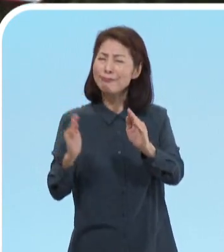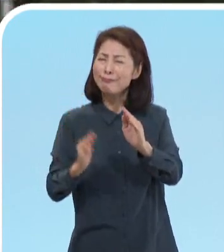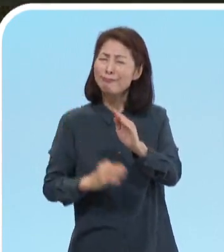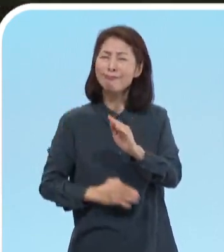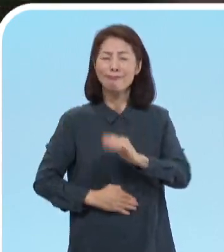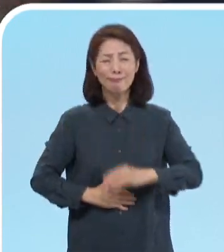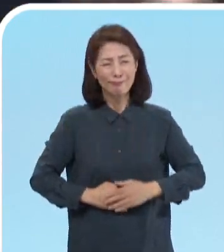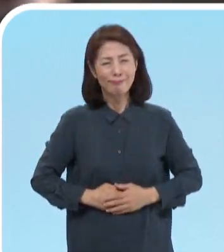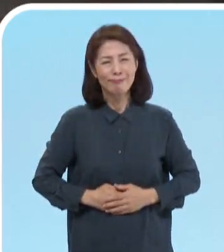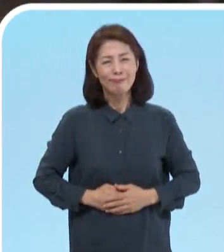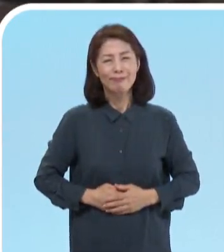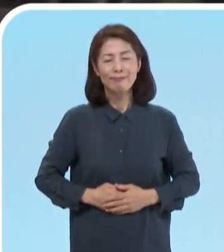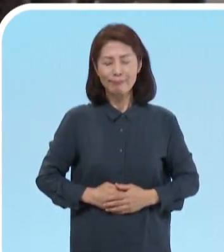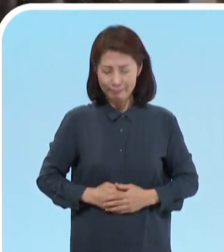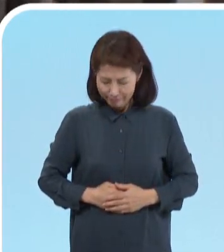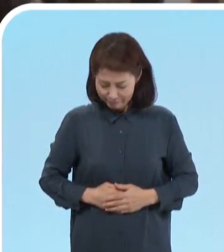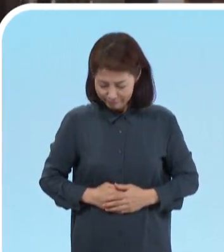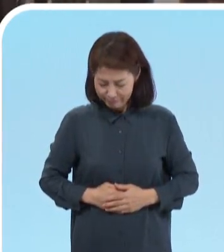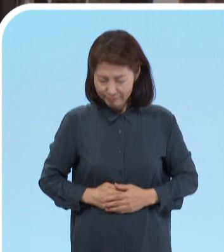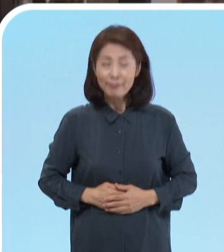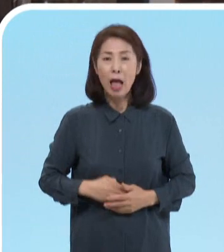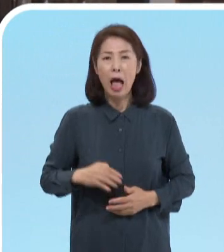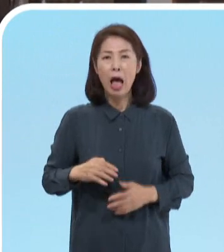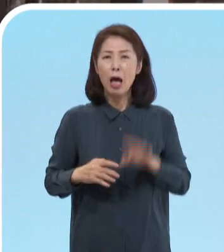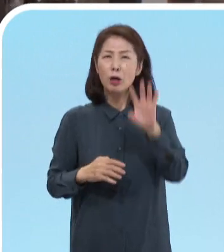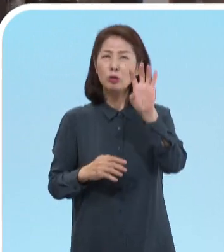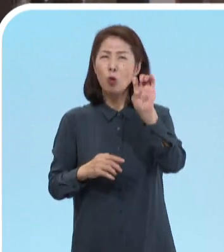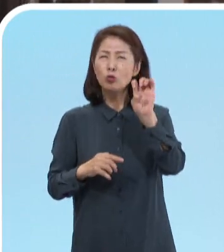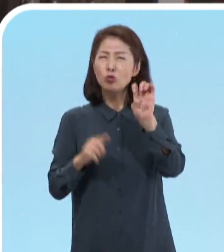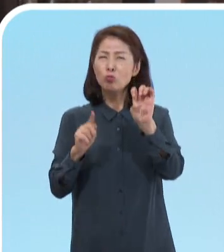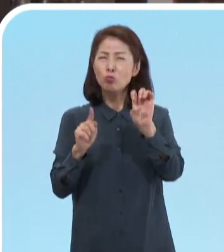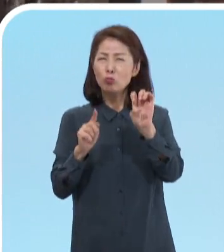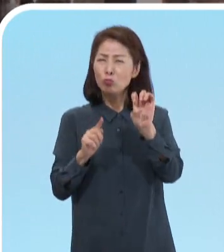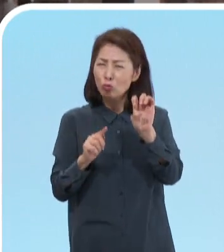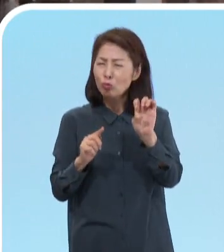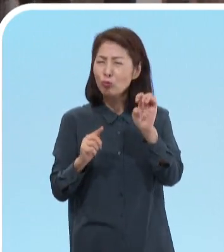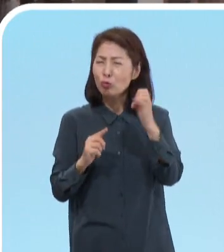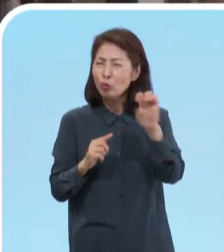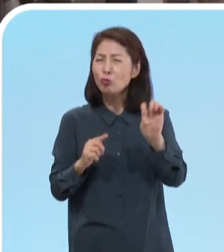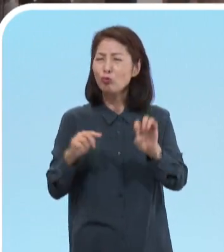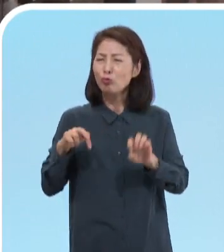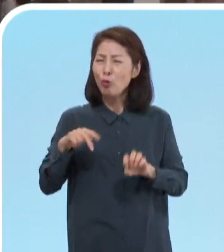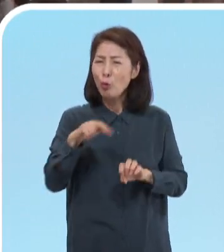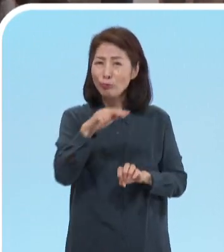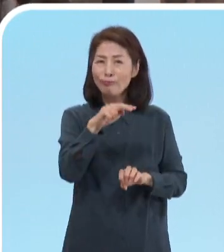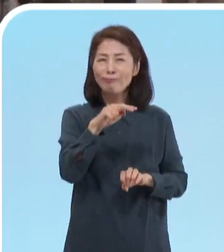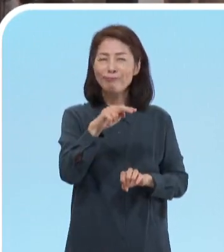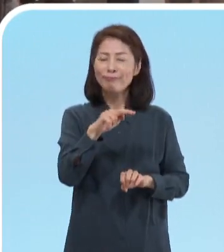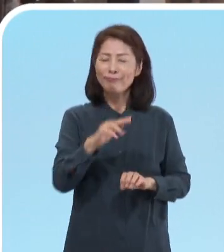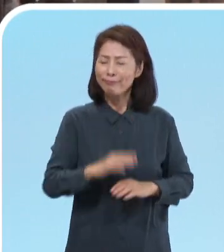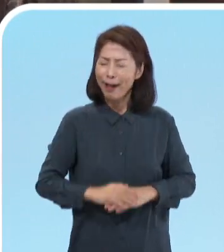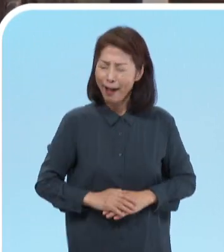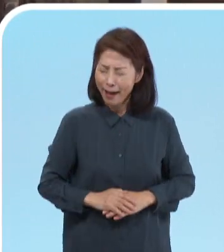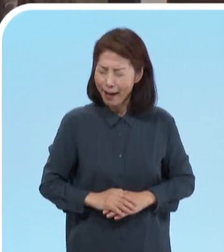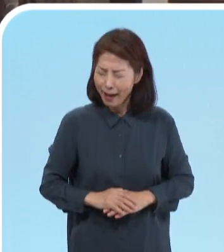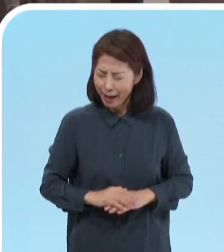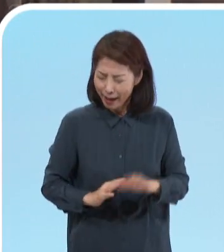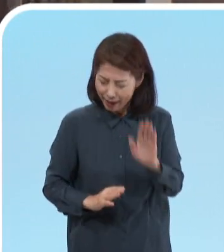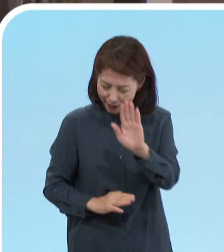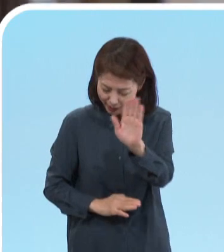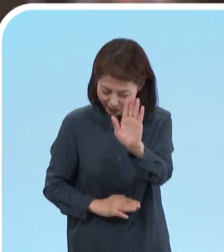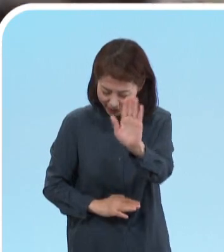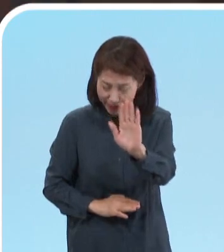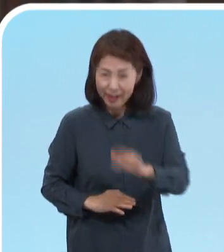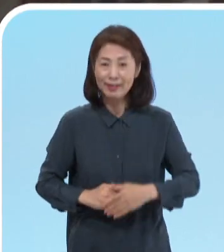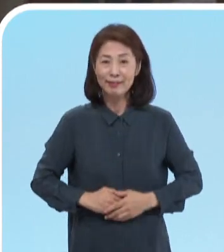じゃないかなと思います。 そう、40分登らなきゃいけないってことですよね。 そうです、 今日はやめてお